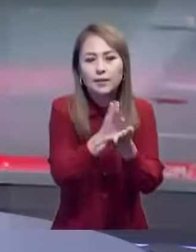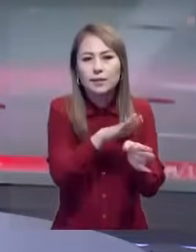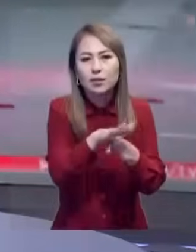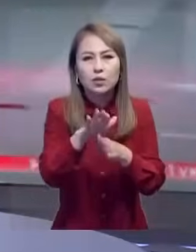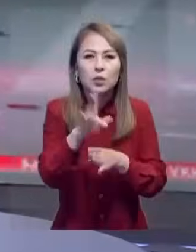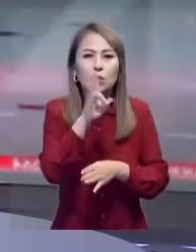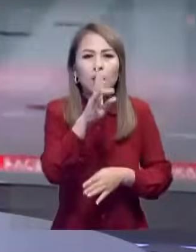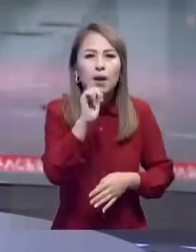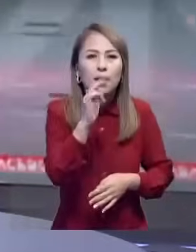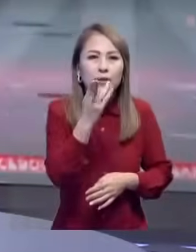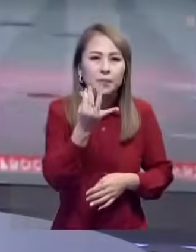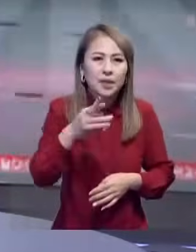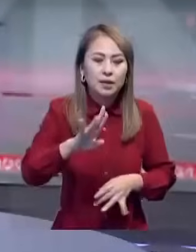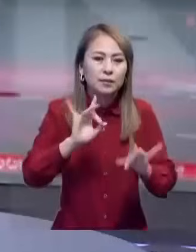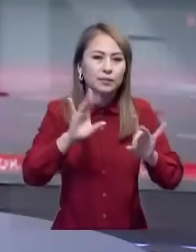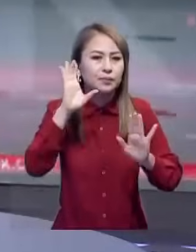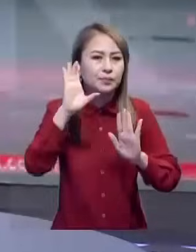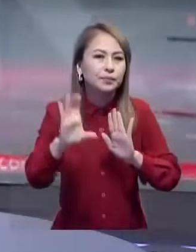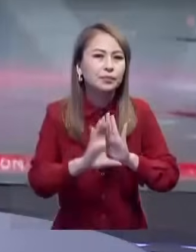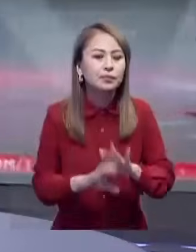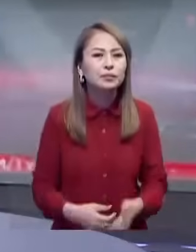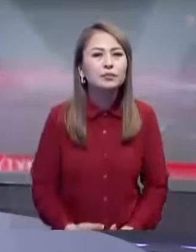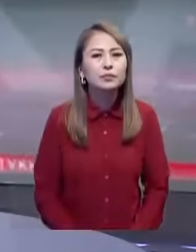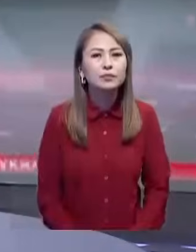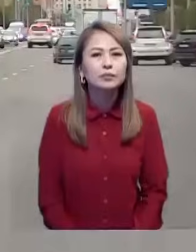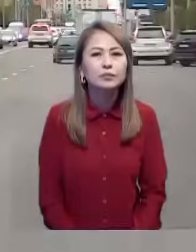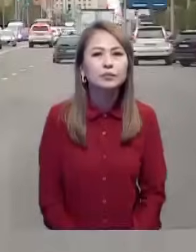жүзеге асты? Әріптесім Нұрқанат Қанапиян тыңдайықшы.